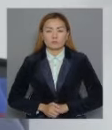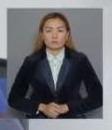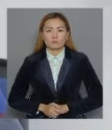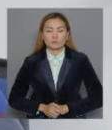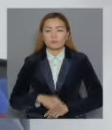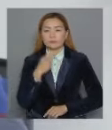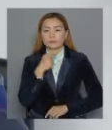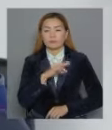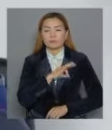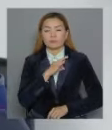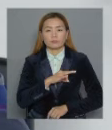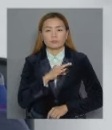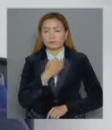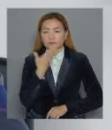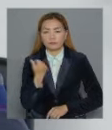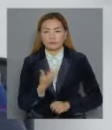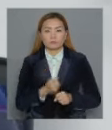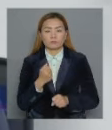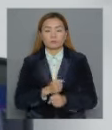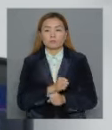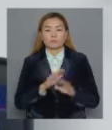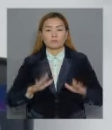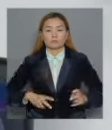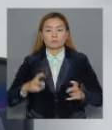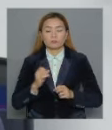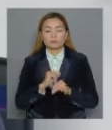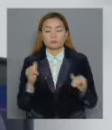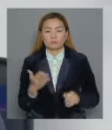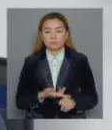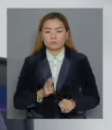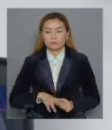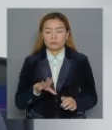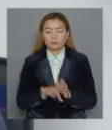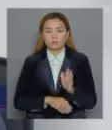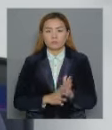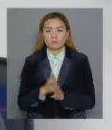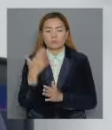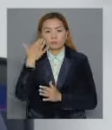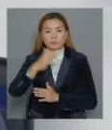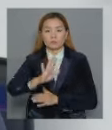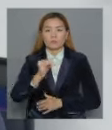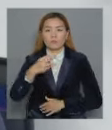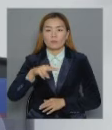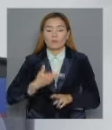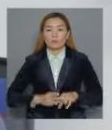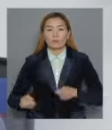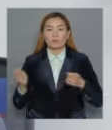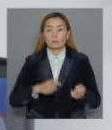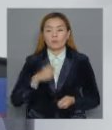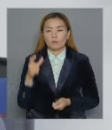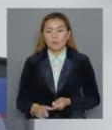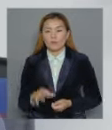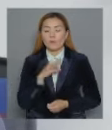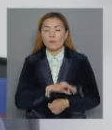неэффективное использование растительных ресурсов разрушение места их произрастания вытеснение местных растений чужеродными видами завезенными человеком